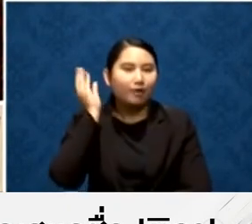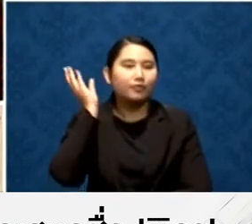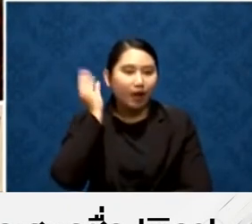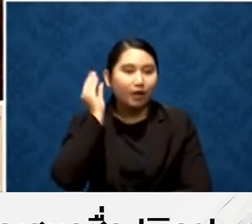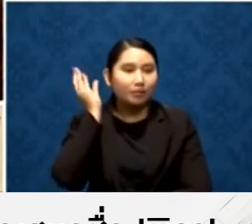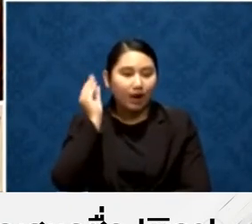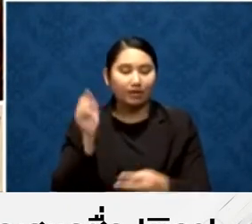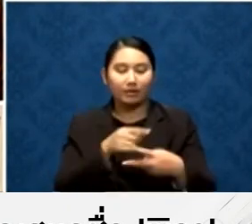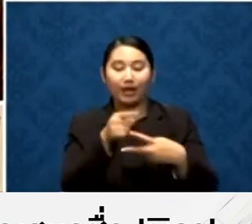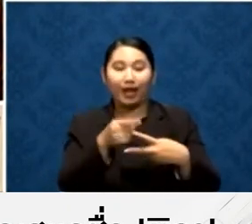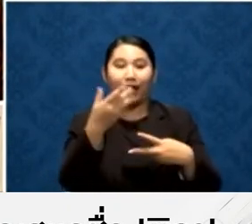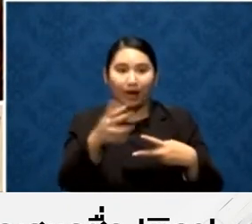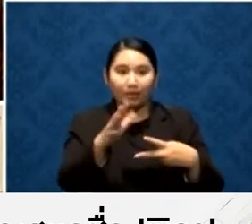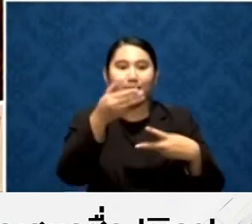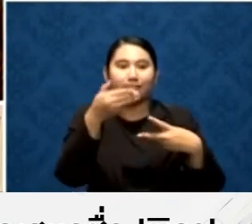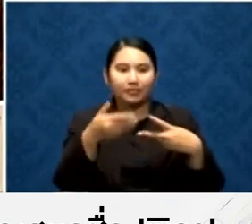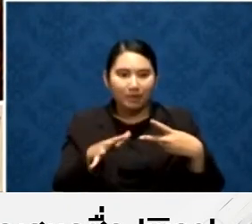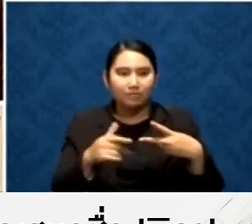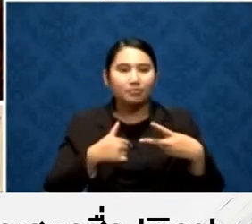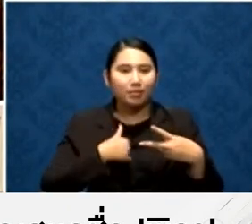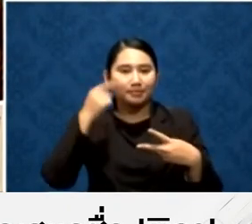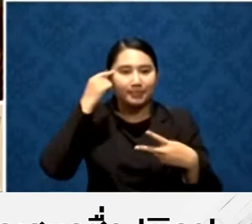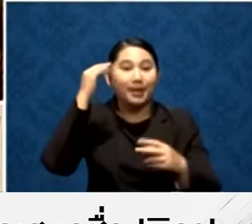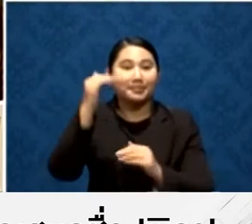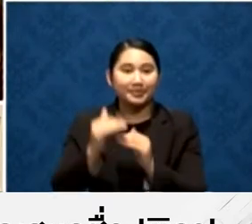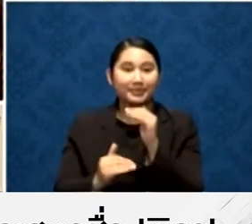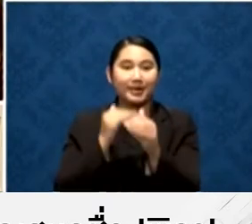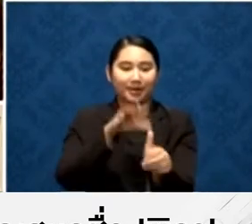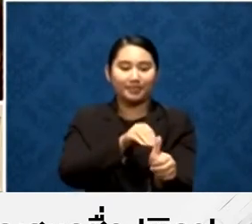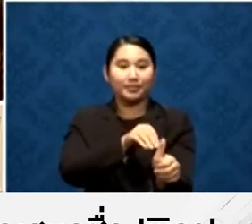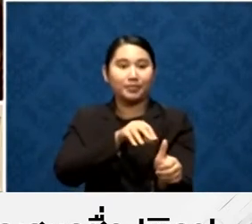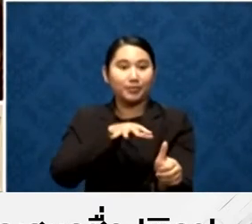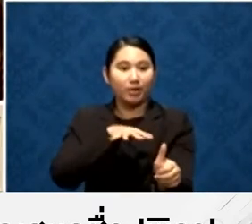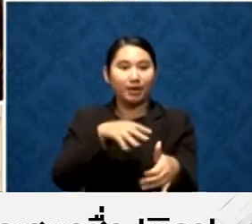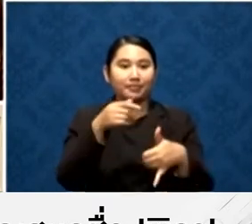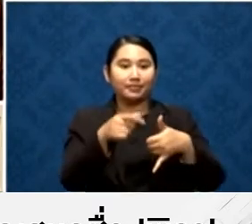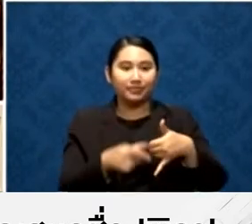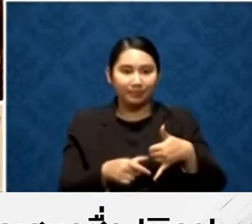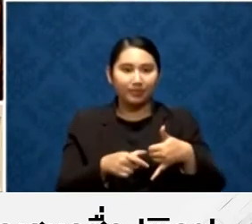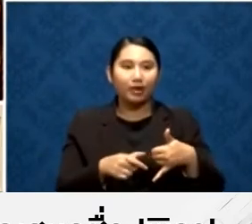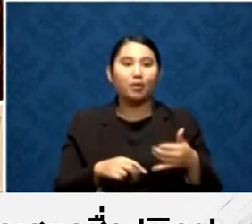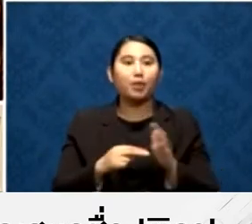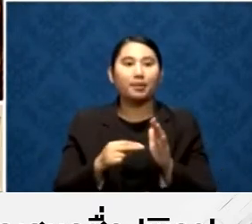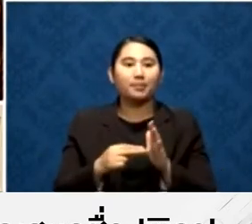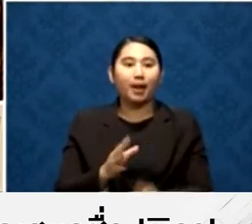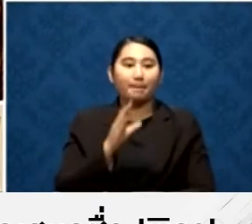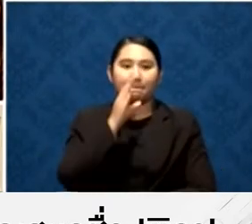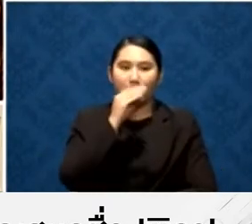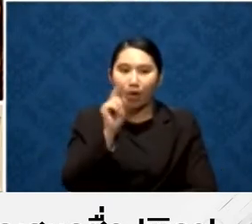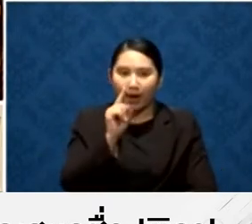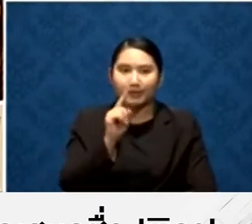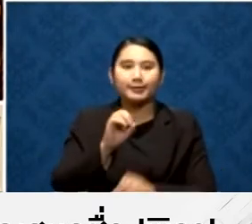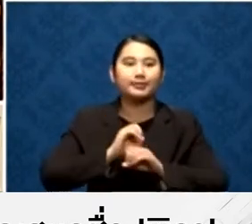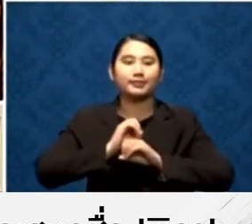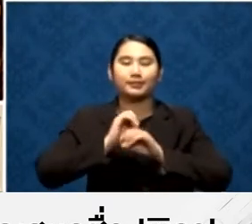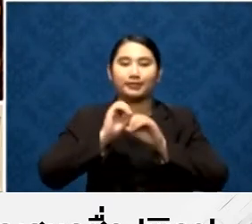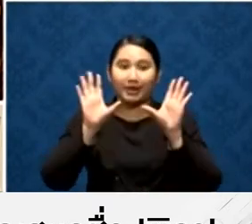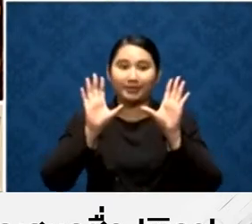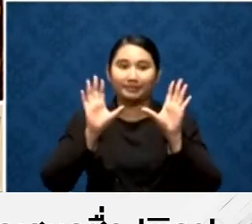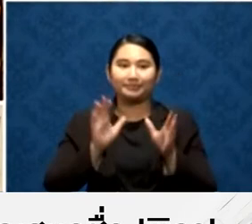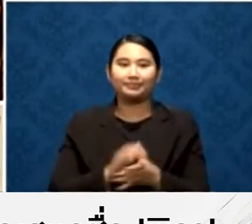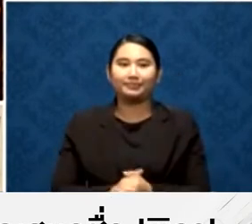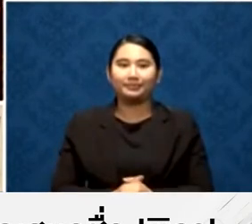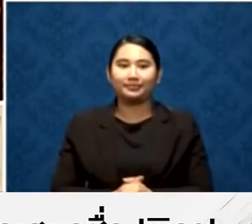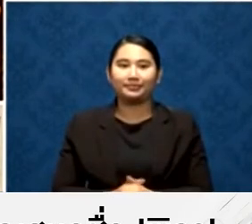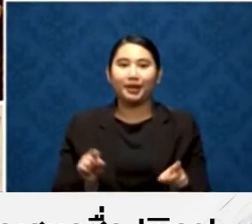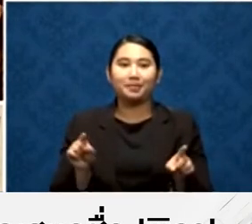กฎหมายกรุงโรมว่าด้วยสายยาระหว่างประเทศให้ฟ้องมุกของรัฐได้เหรอเขาไม่ได้พูดอย่างนั้นนะเขาบอกเขาจะเอาเรื่องของกรณี